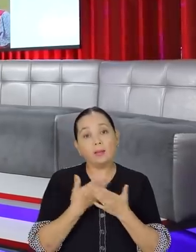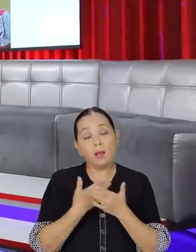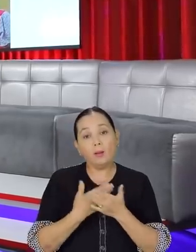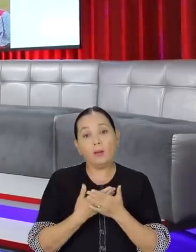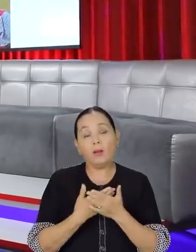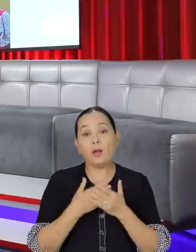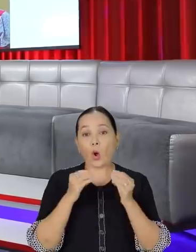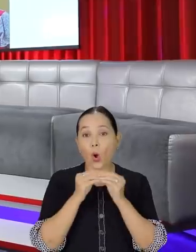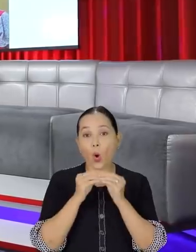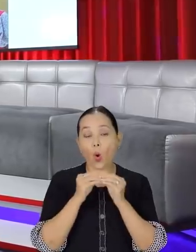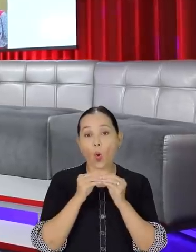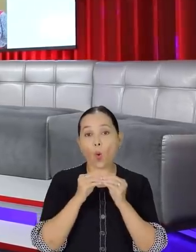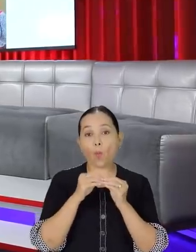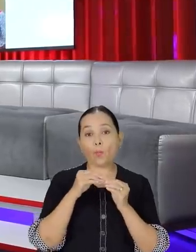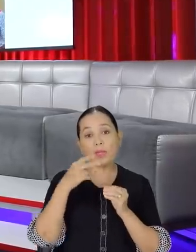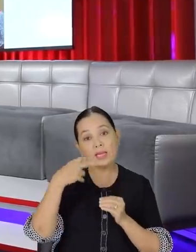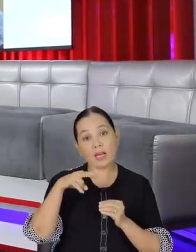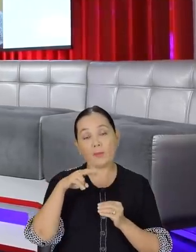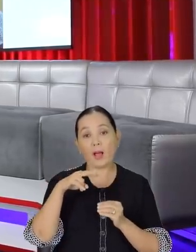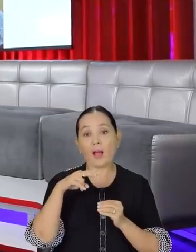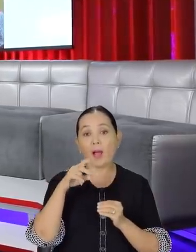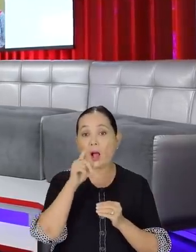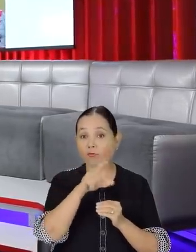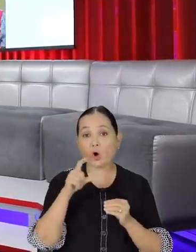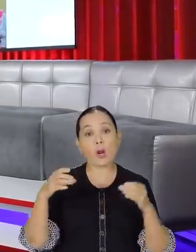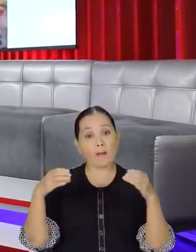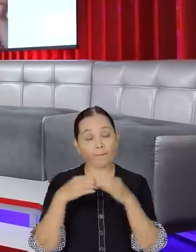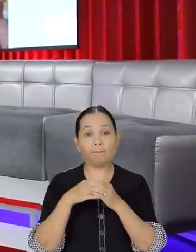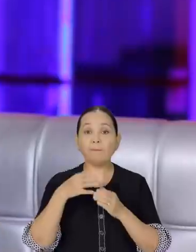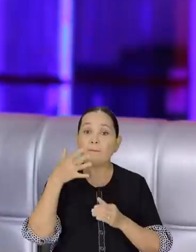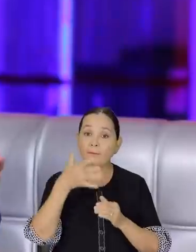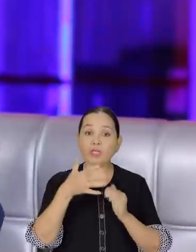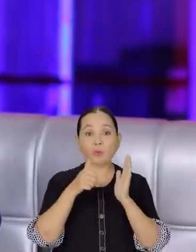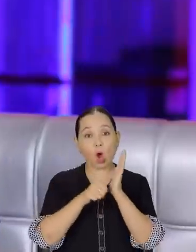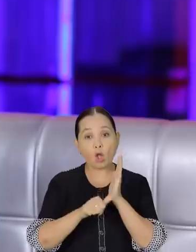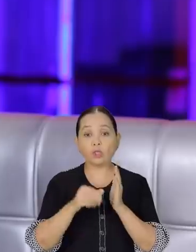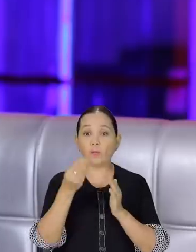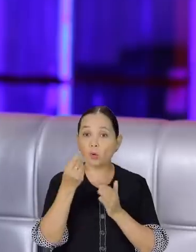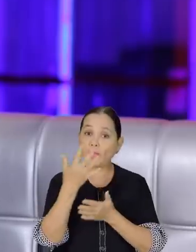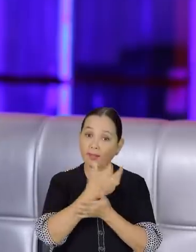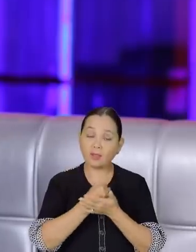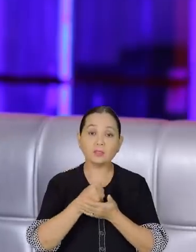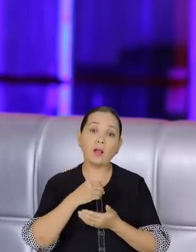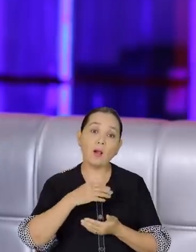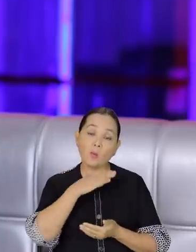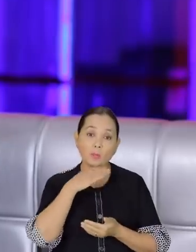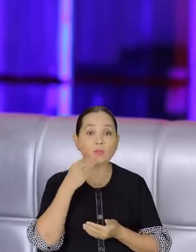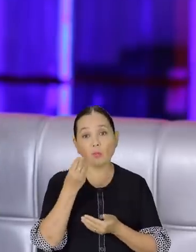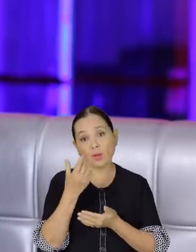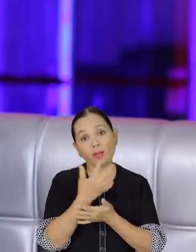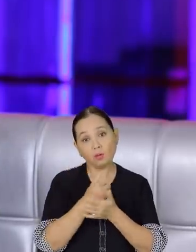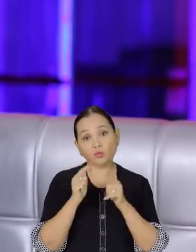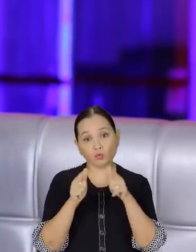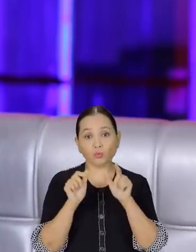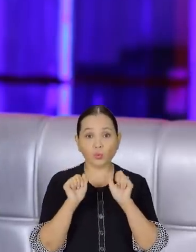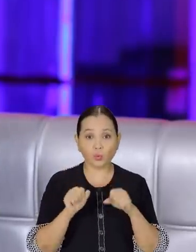taxminan bir 10 ming, 20 ming atrofidagi fuqarolar birlashib 5000, 6000 atrofida yig'sa ham ancha-muncha mablag' kelib tushishi